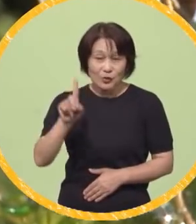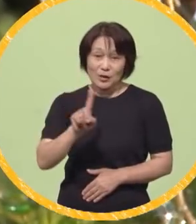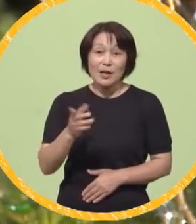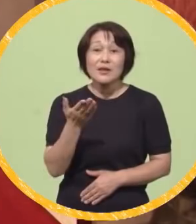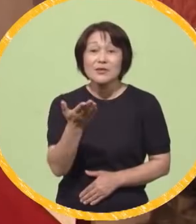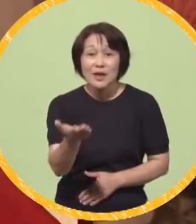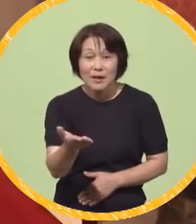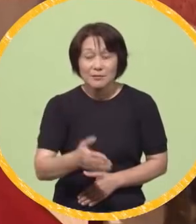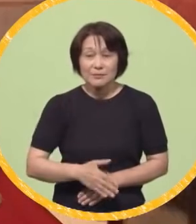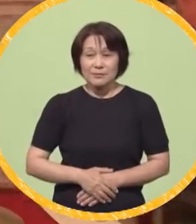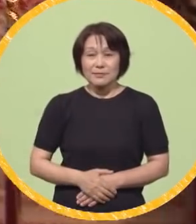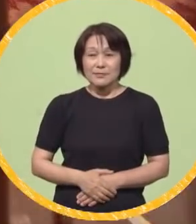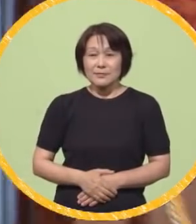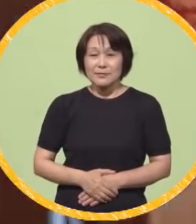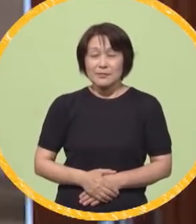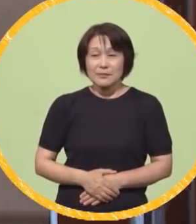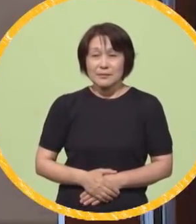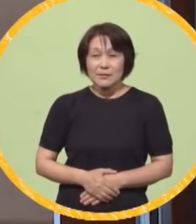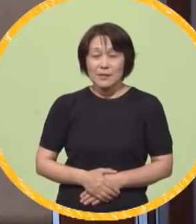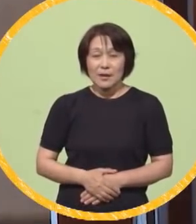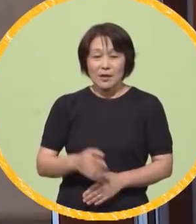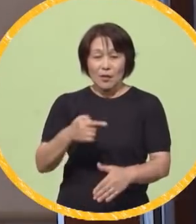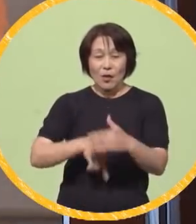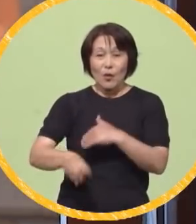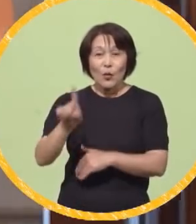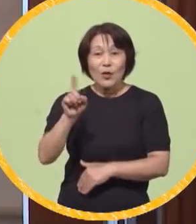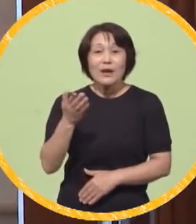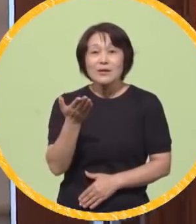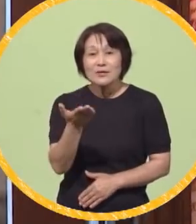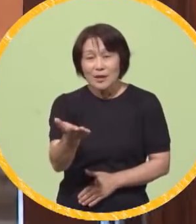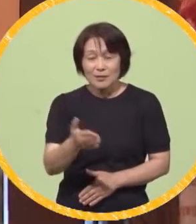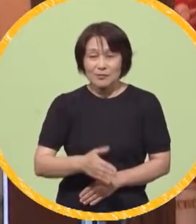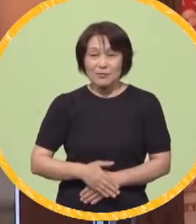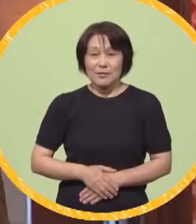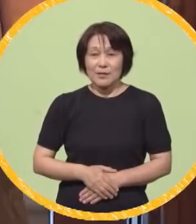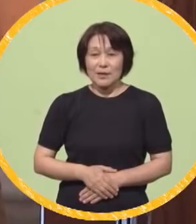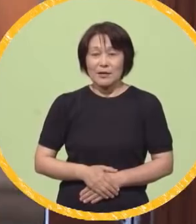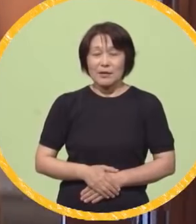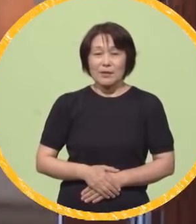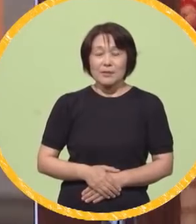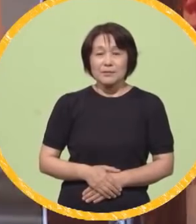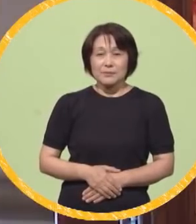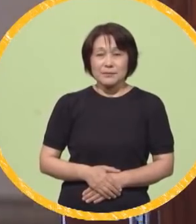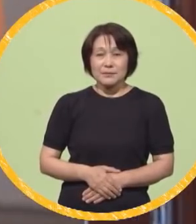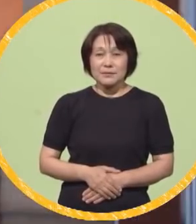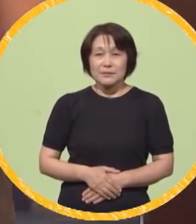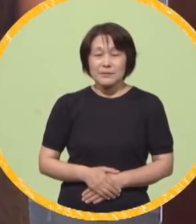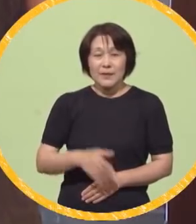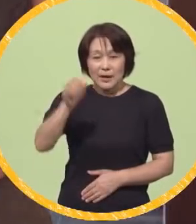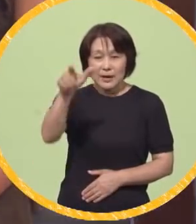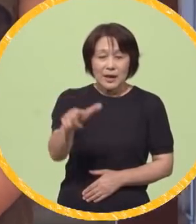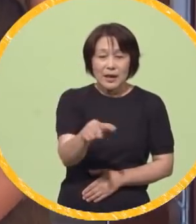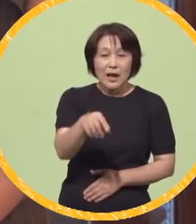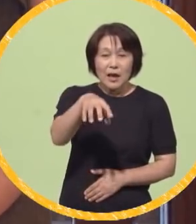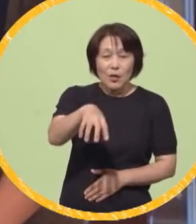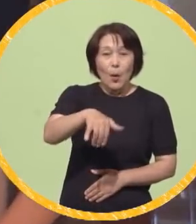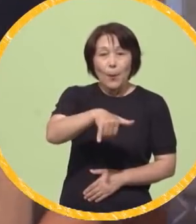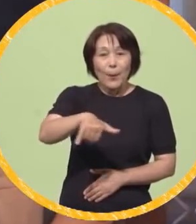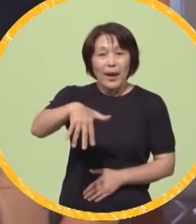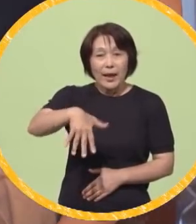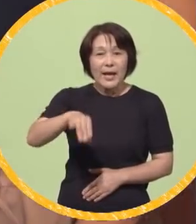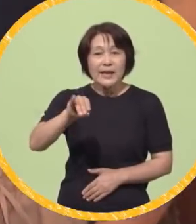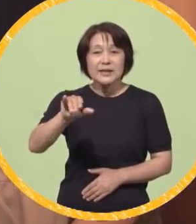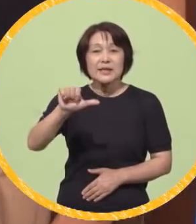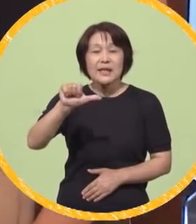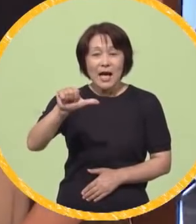しょう。 ベネチアングラスってどういったものなんですか。 はい、ベネチアングラスはですね、イタリアのベネチアで作られたガ